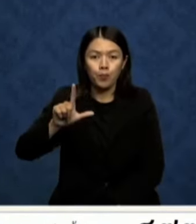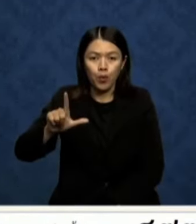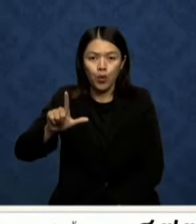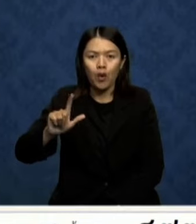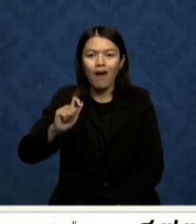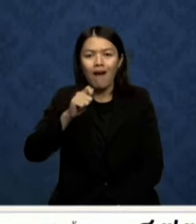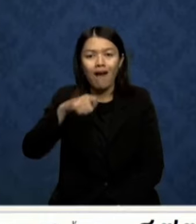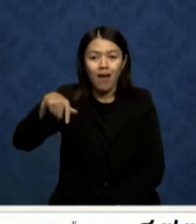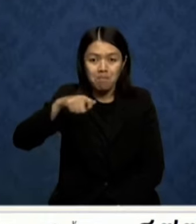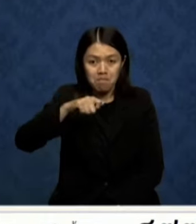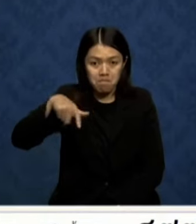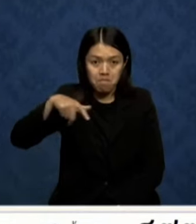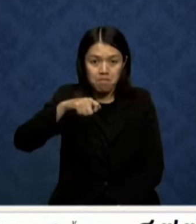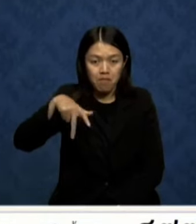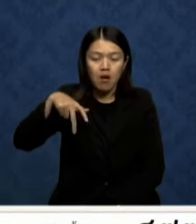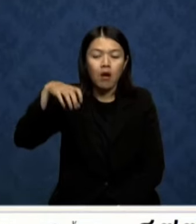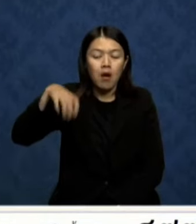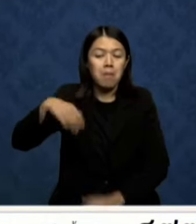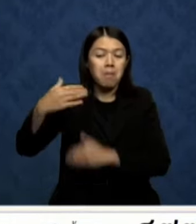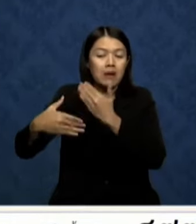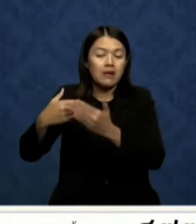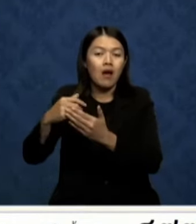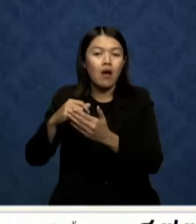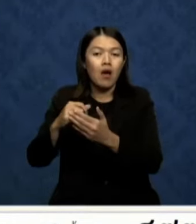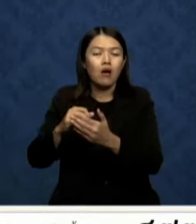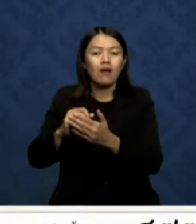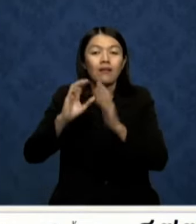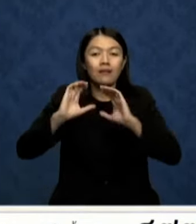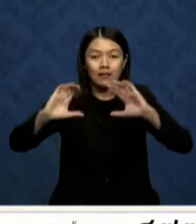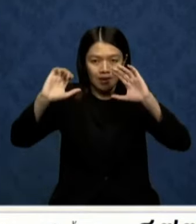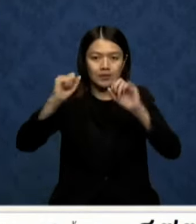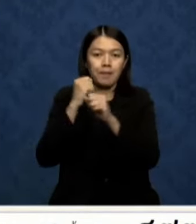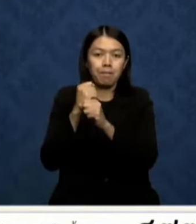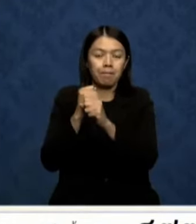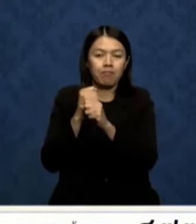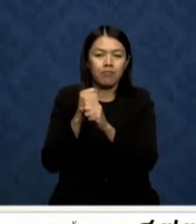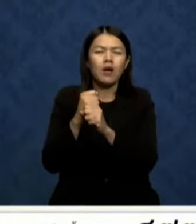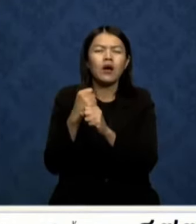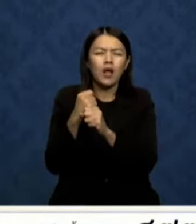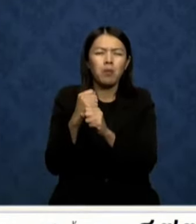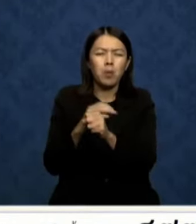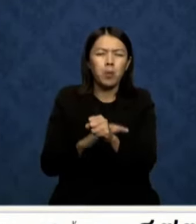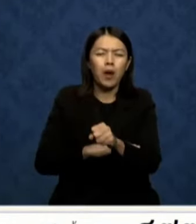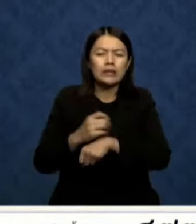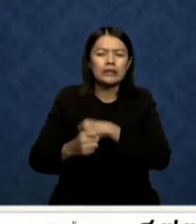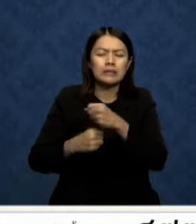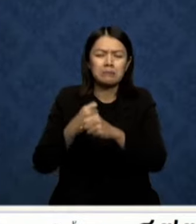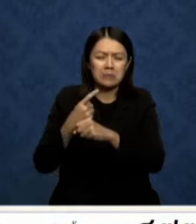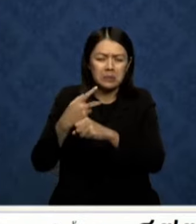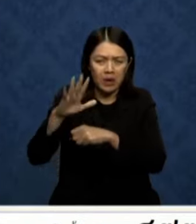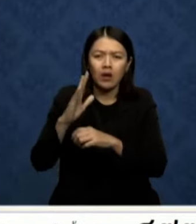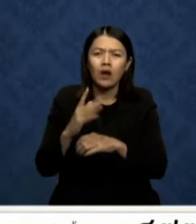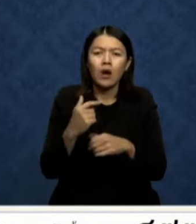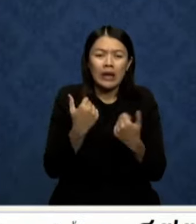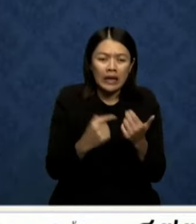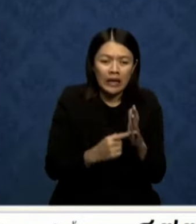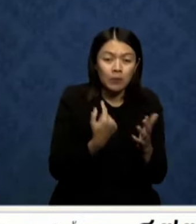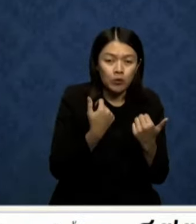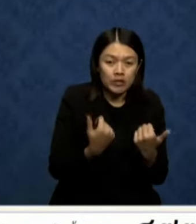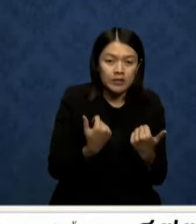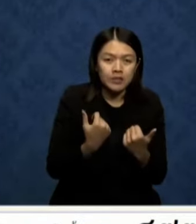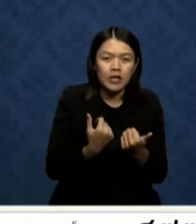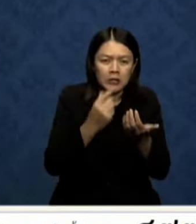application developer นะครับเป็นหน่วยงานพัฒนาซอฟต์แวร์ของรัฐเขาได้ดำเนินการมาเป็นปีแล้วครับไม่ได้เพิ่งเริ่มวันนี้นะครับเขาดำเนินการในการ